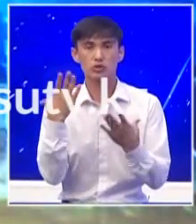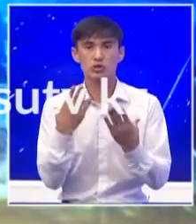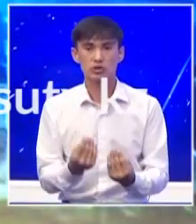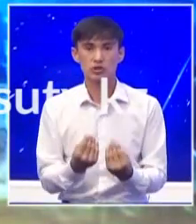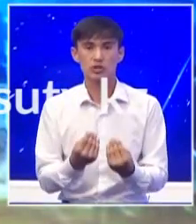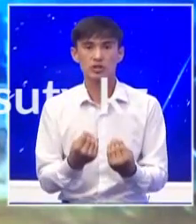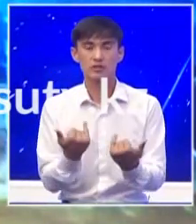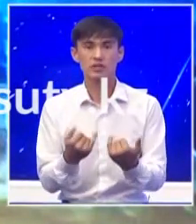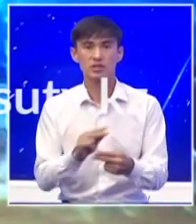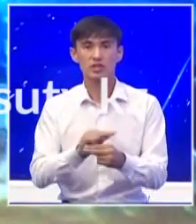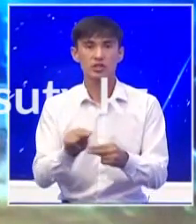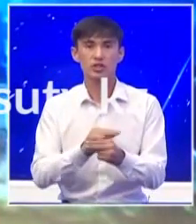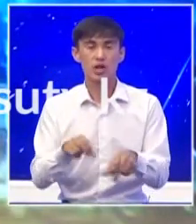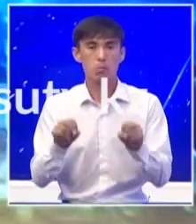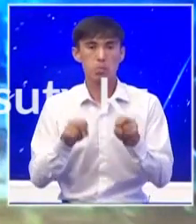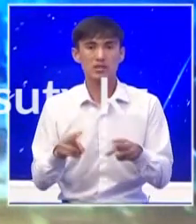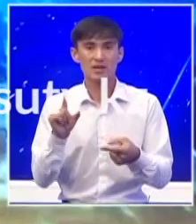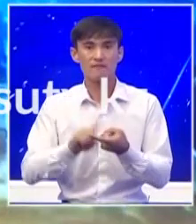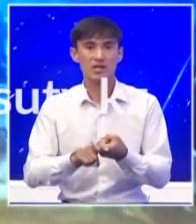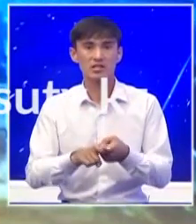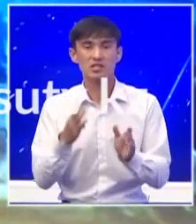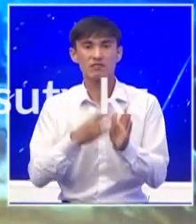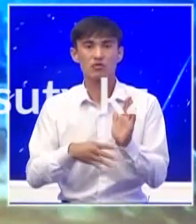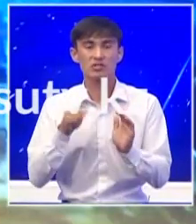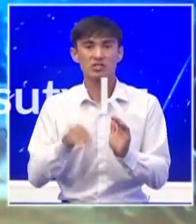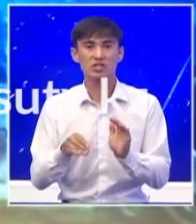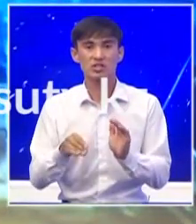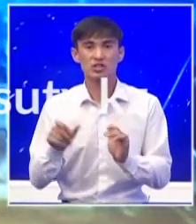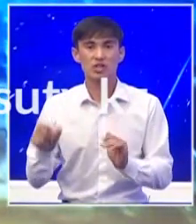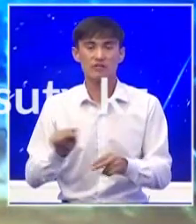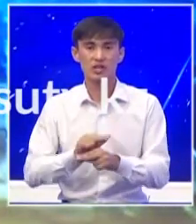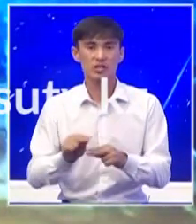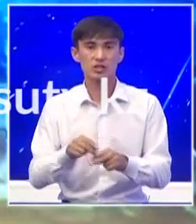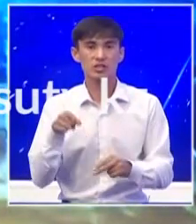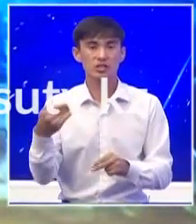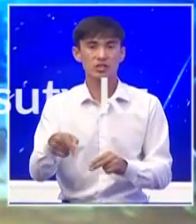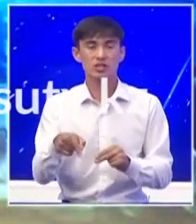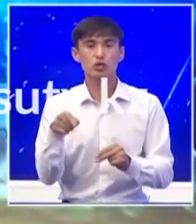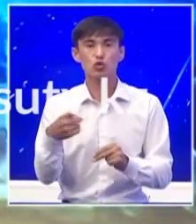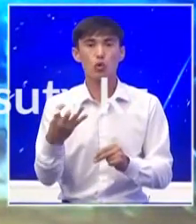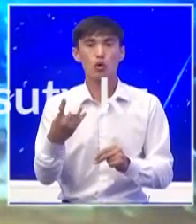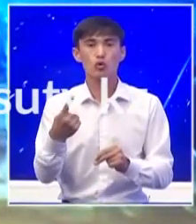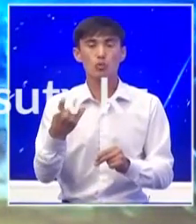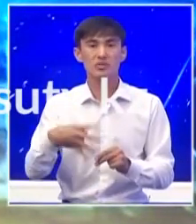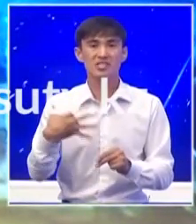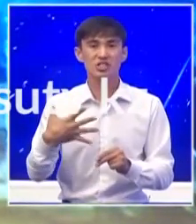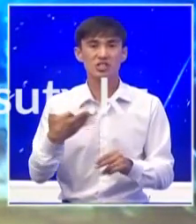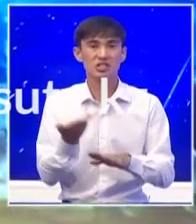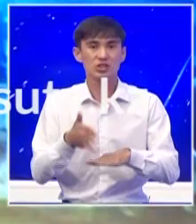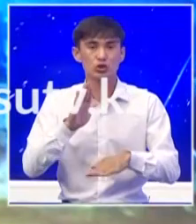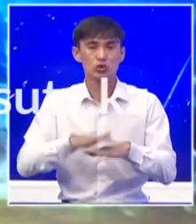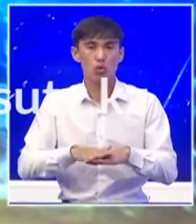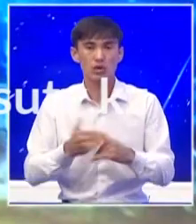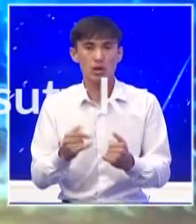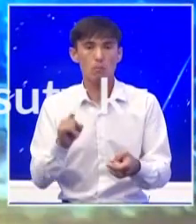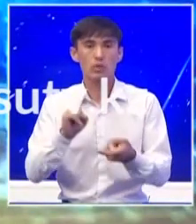время лечение от опасной инфекции получают более 90 тысяч человек. Из них 154 заболевших в крайне тяжелом состоянии